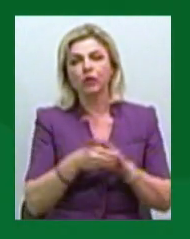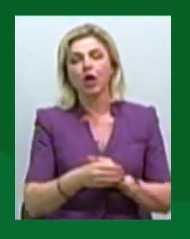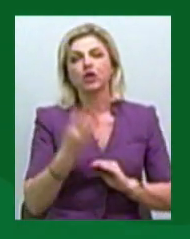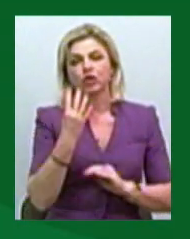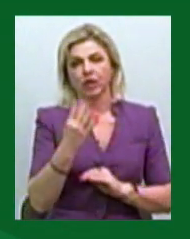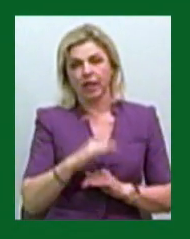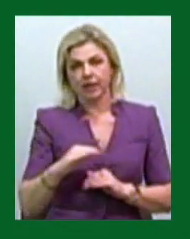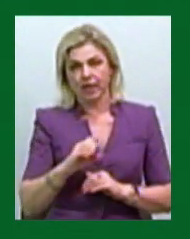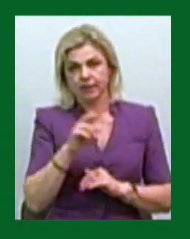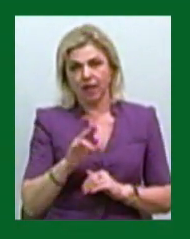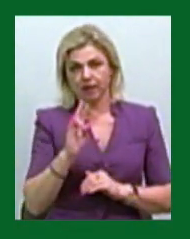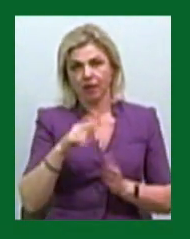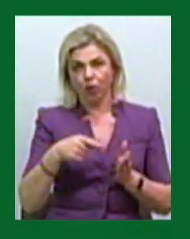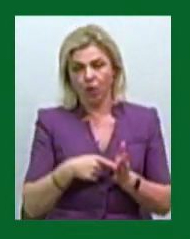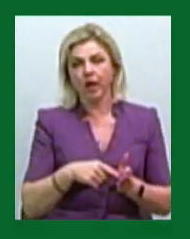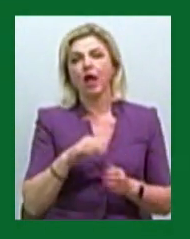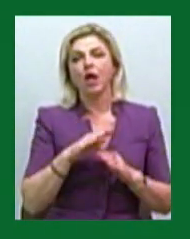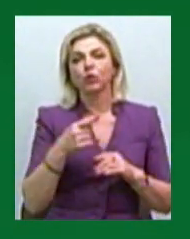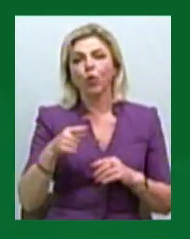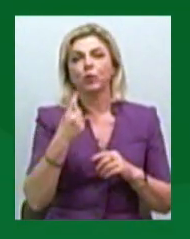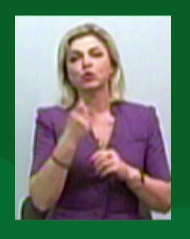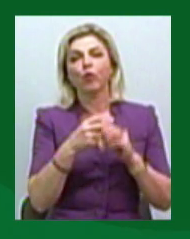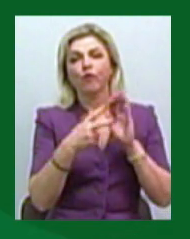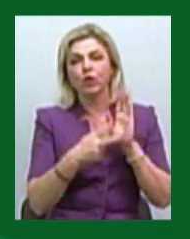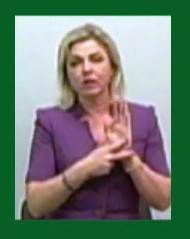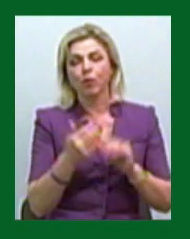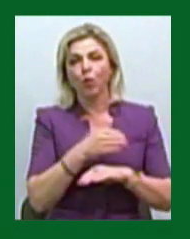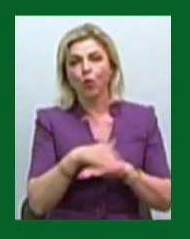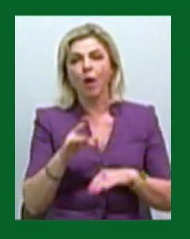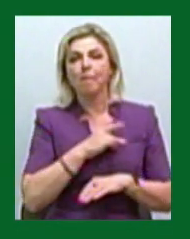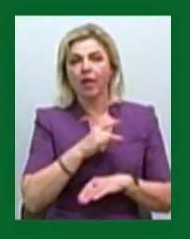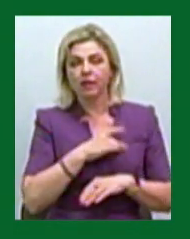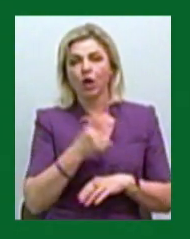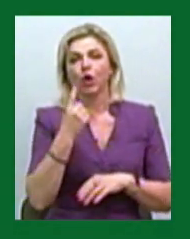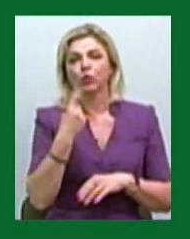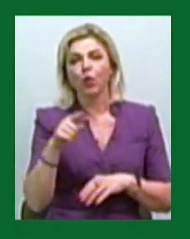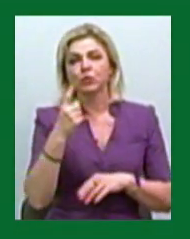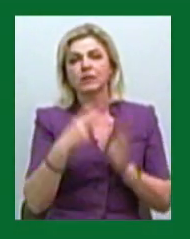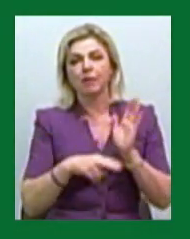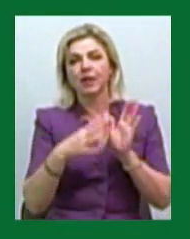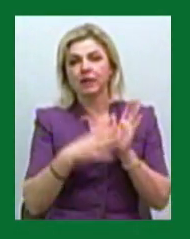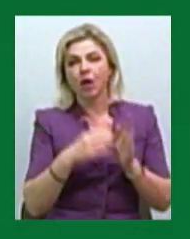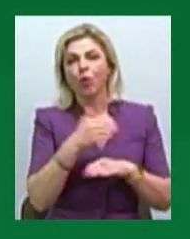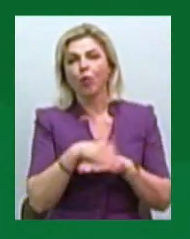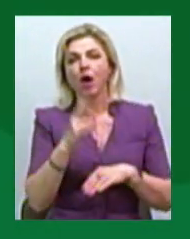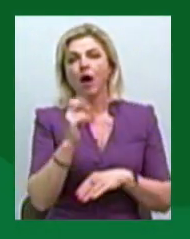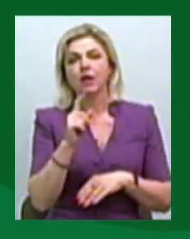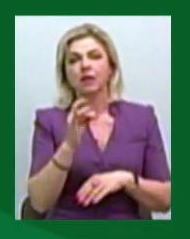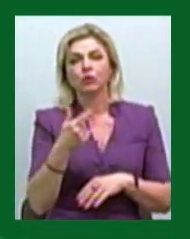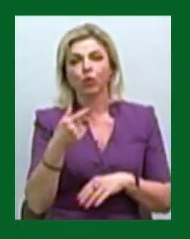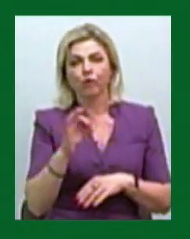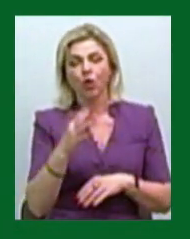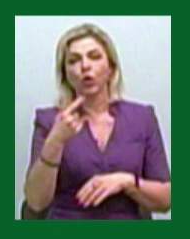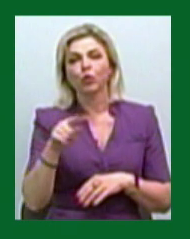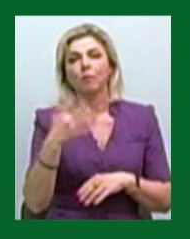Миколаєва. Йдеться про дошкільні навчальні заклади номер 118 на вулиці Білій, номер 79 на вулиці Казарського, номер 50 на